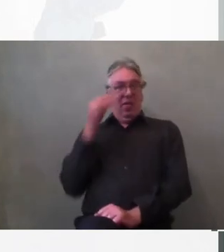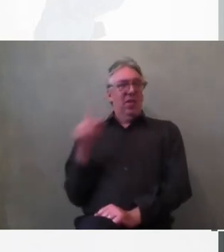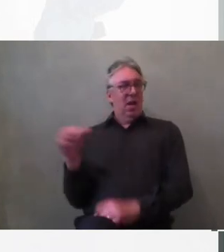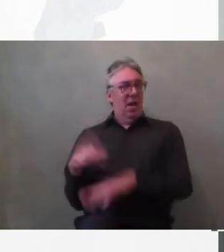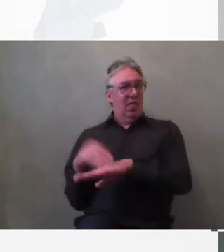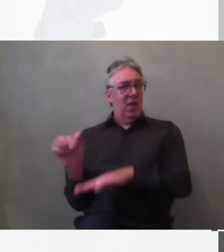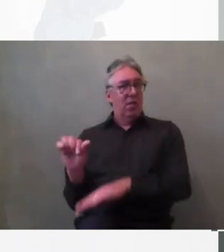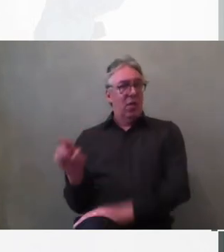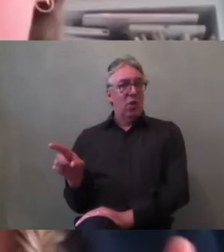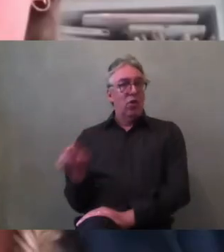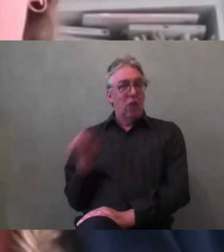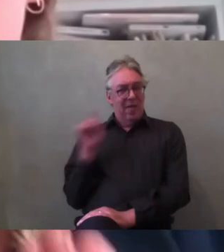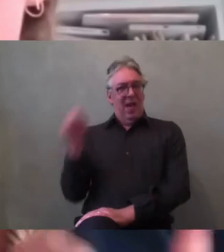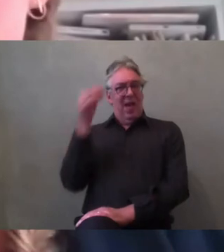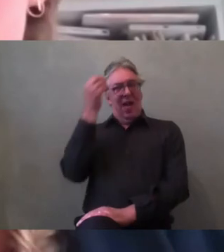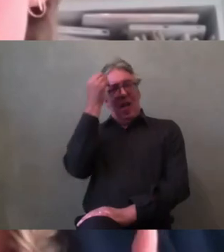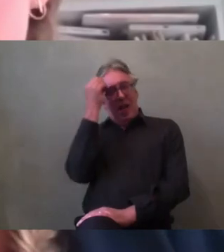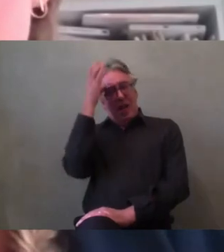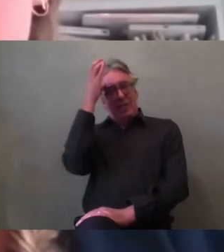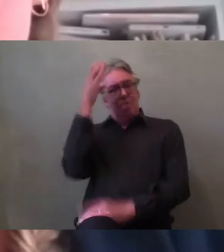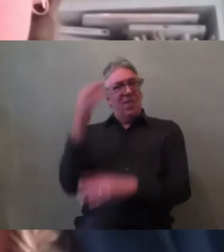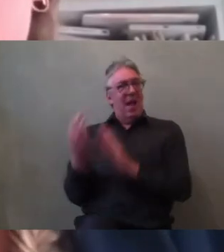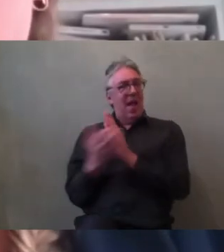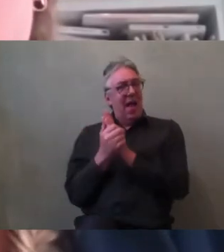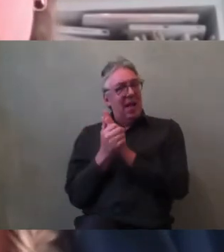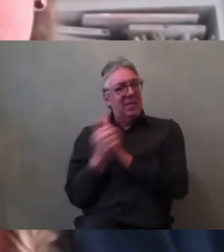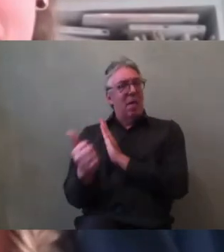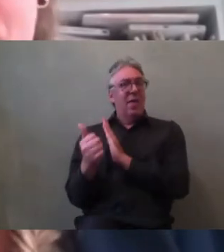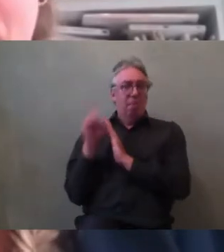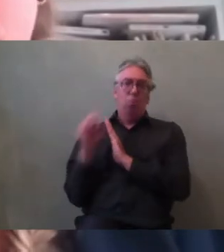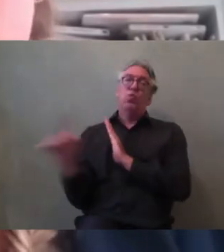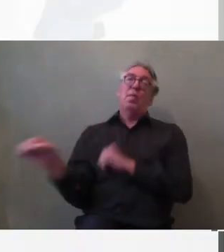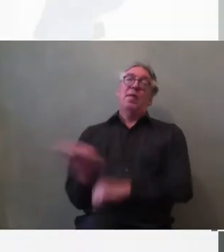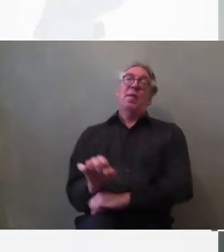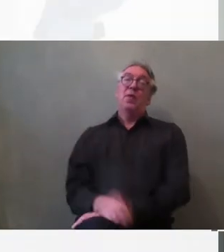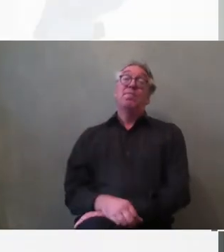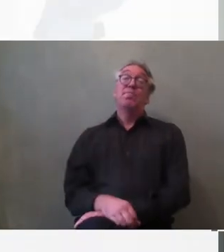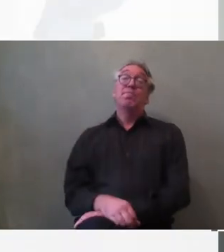die expertise, die moet je echt serieus nemen en meenemen. De volgende.